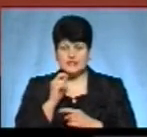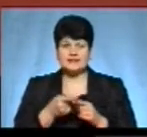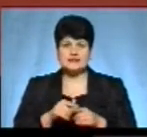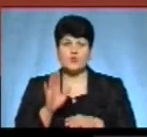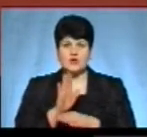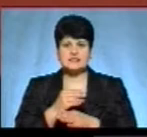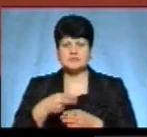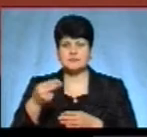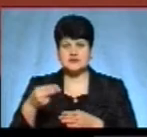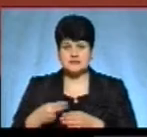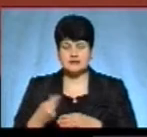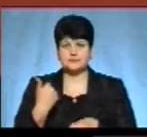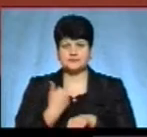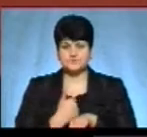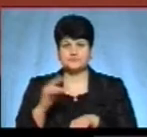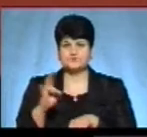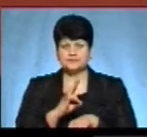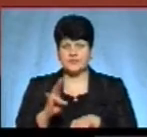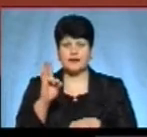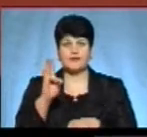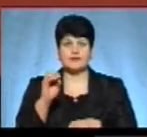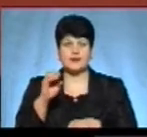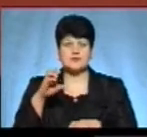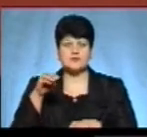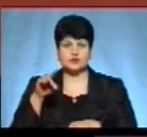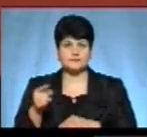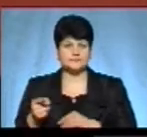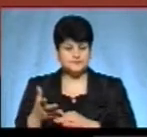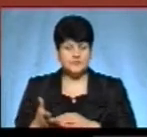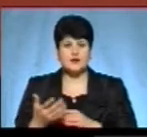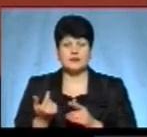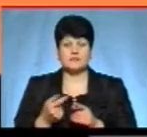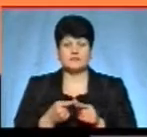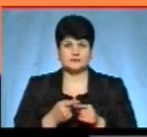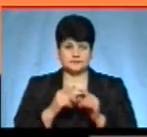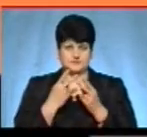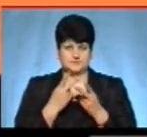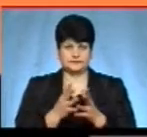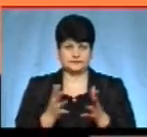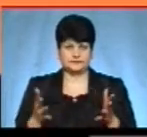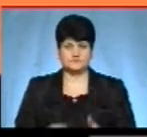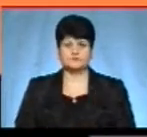підписав архієпископ Тернопільський і Кременецький Нестор. Діана Ярошенко розповість більше.